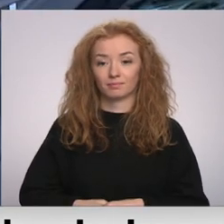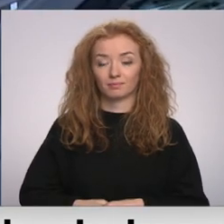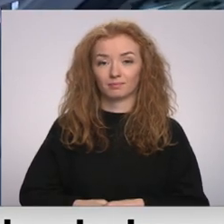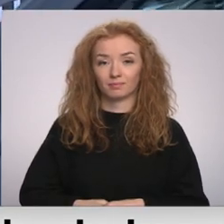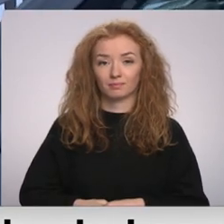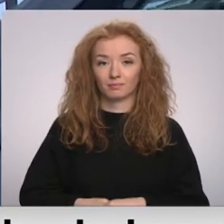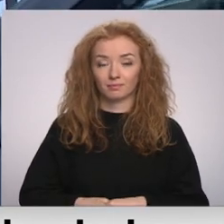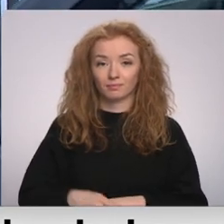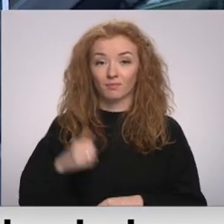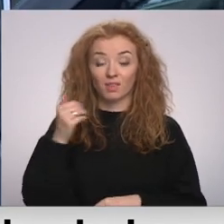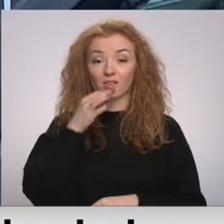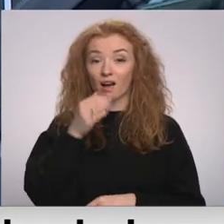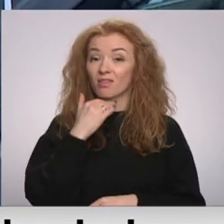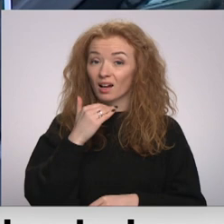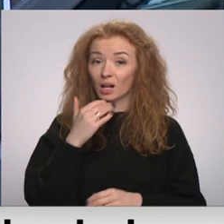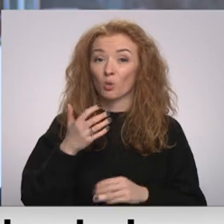nezagribētu savus mašinas sist, bet nu,